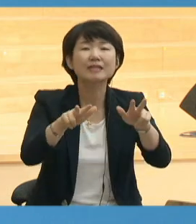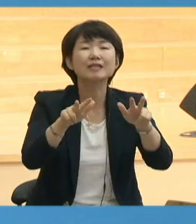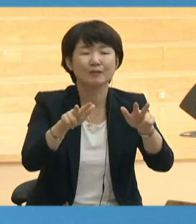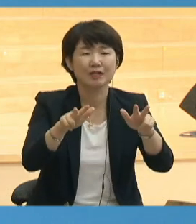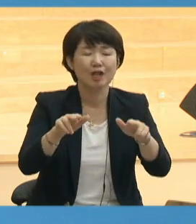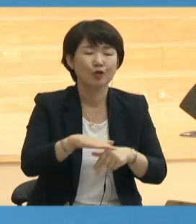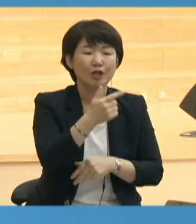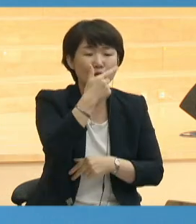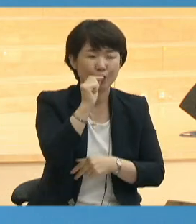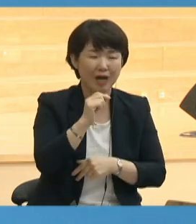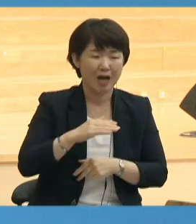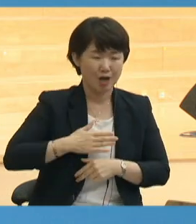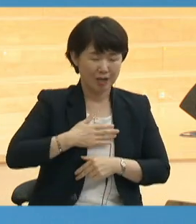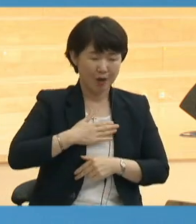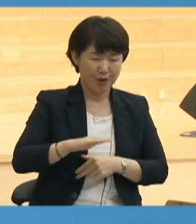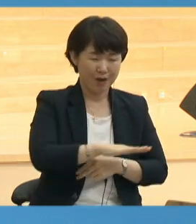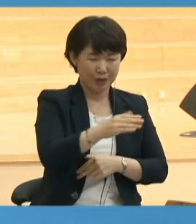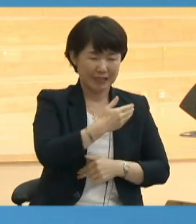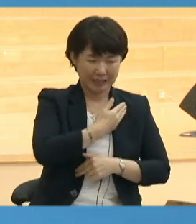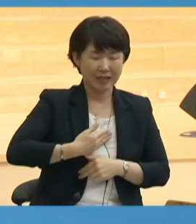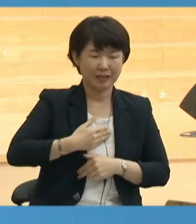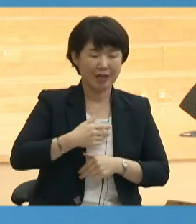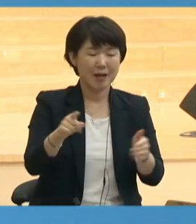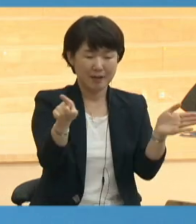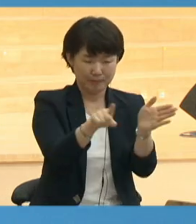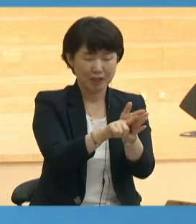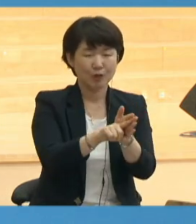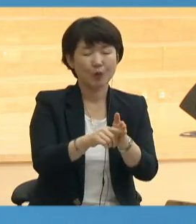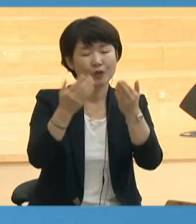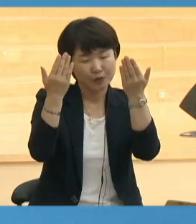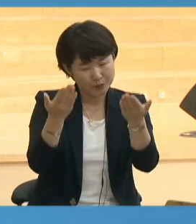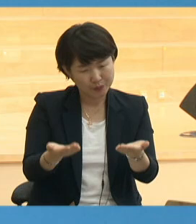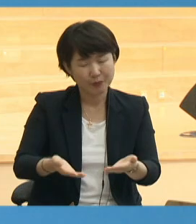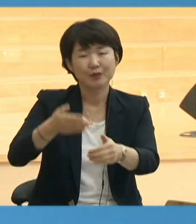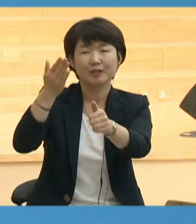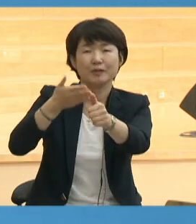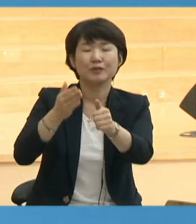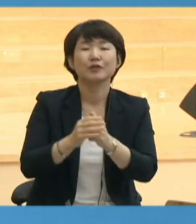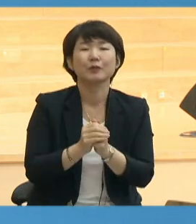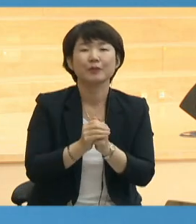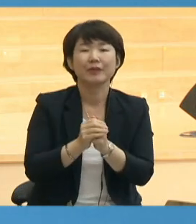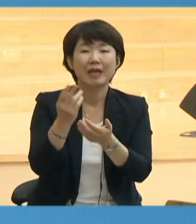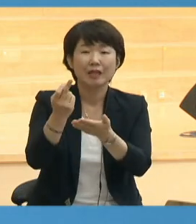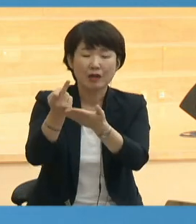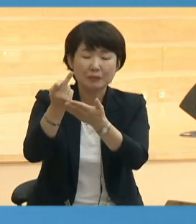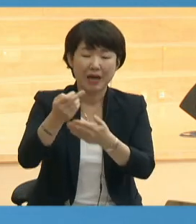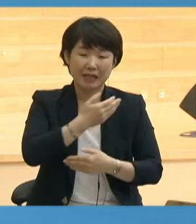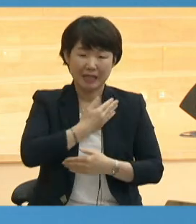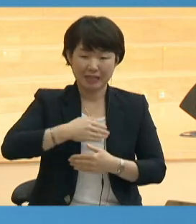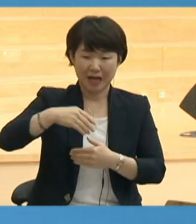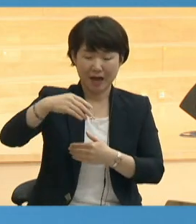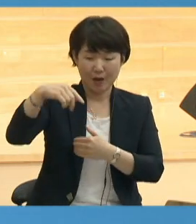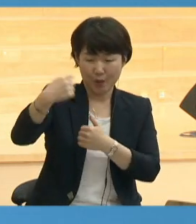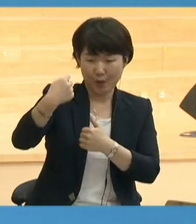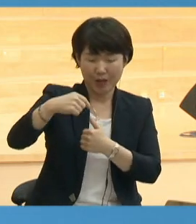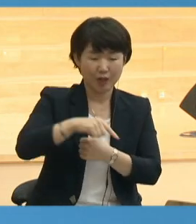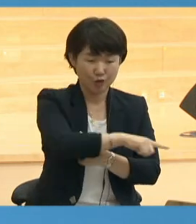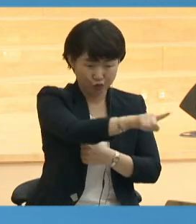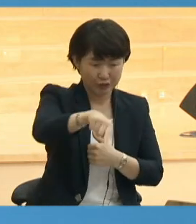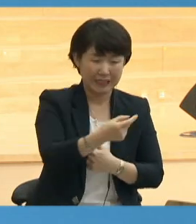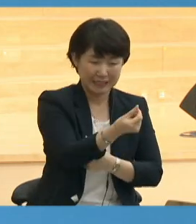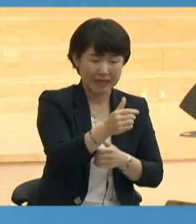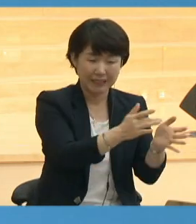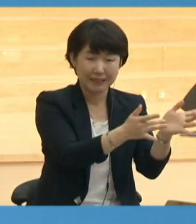부족한 아우 둘과 제자들을 믿으시고 쉬시면 안될까요 평 매매 제자훈련을 받은 작은 예수 들이